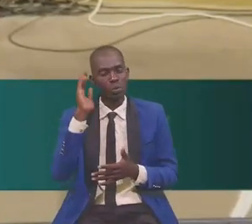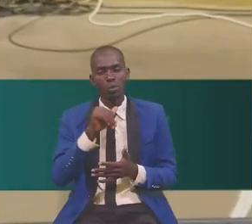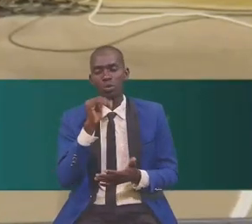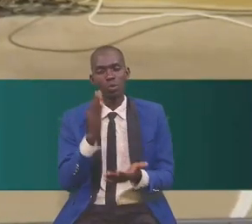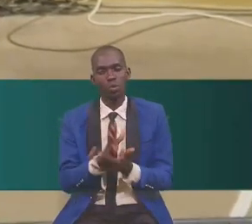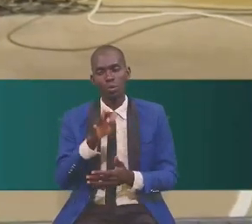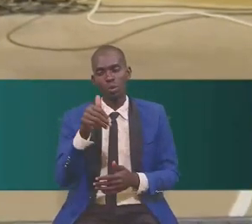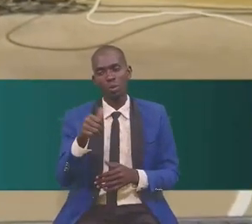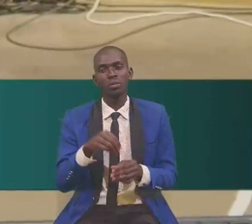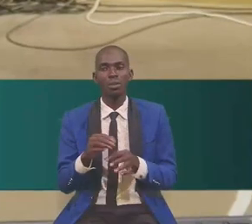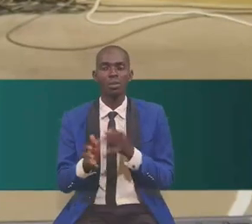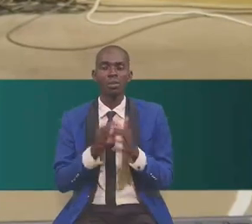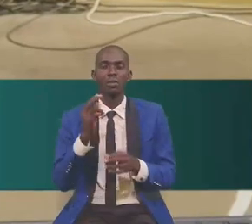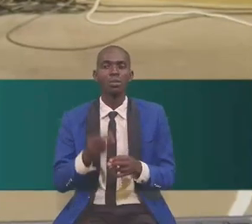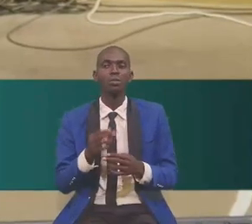toi-même.